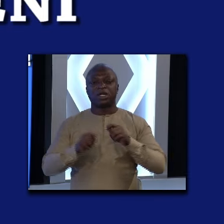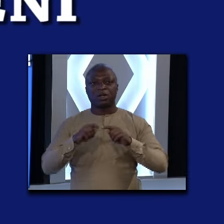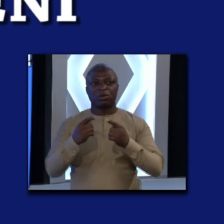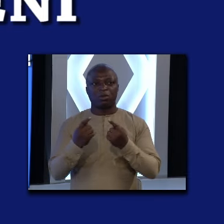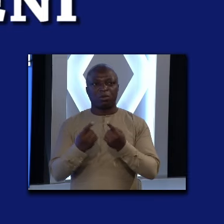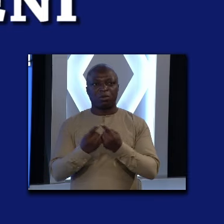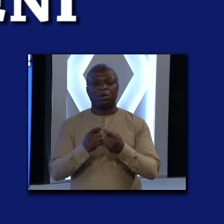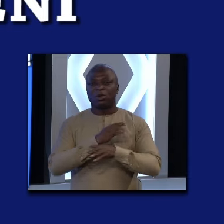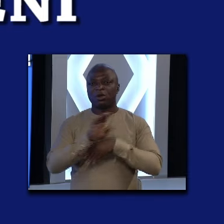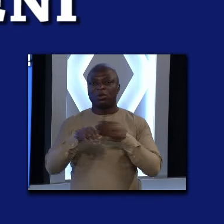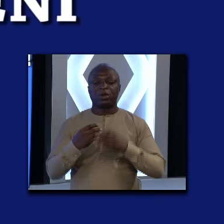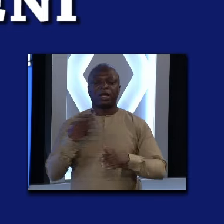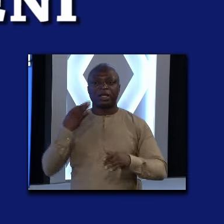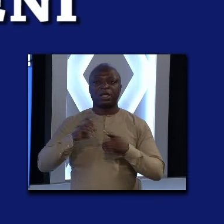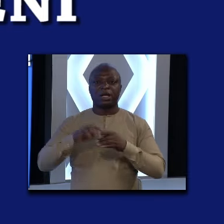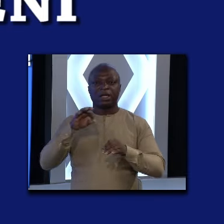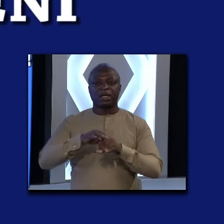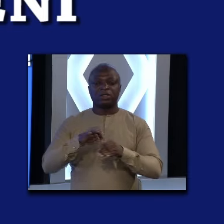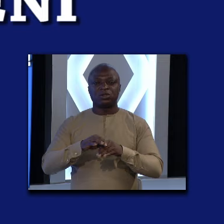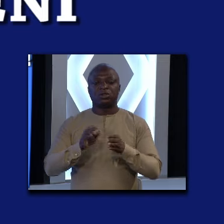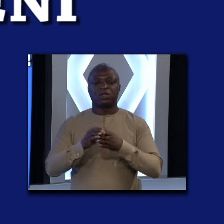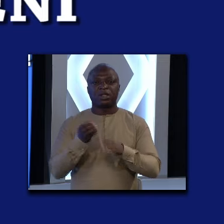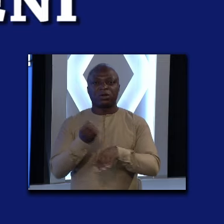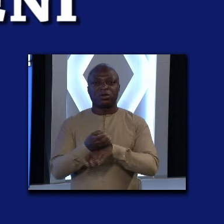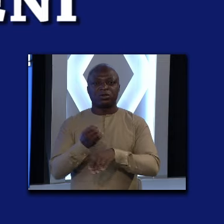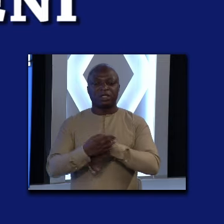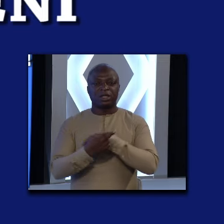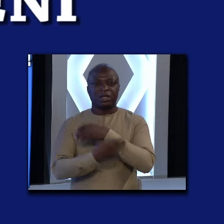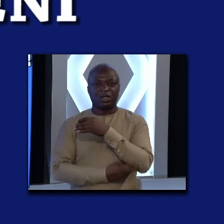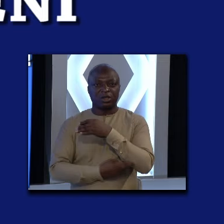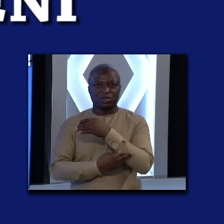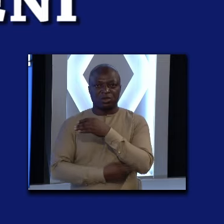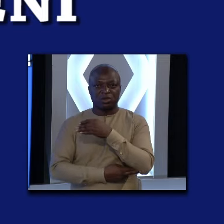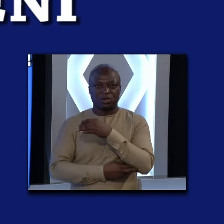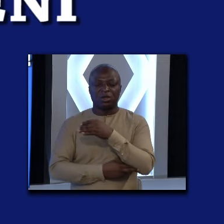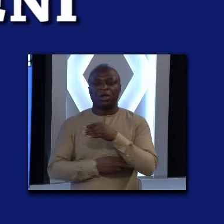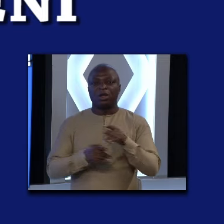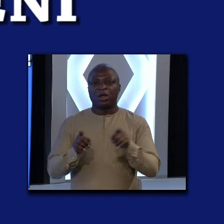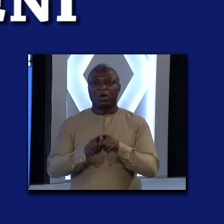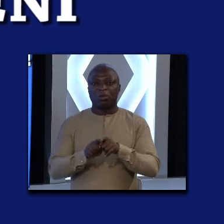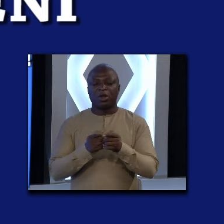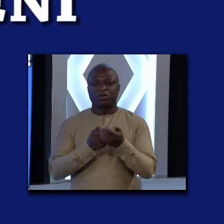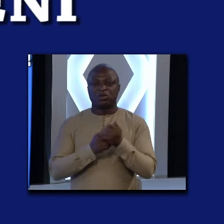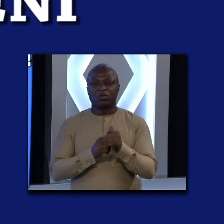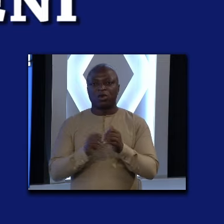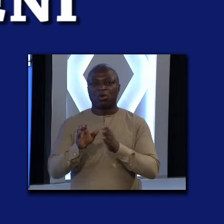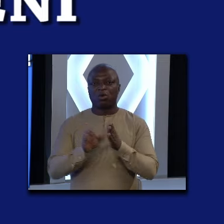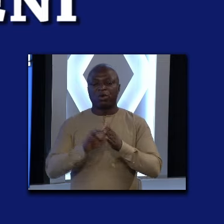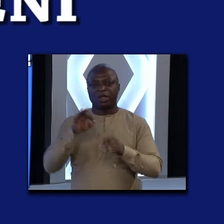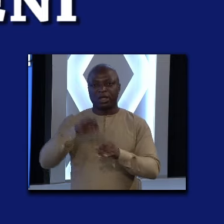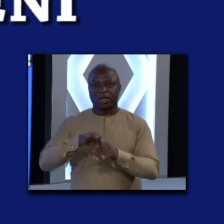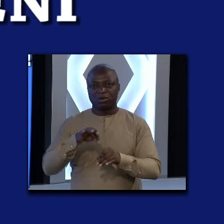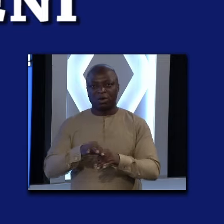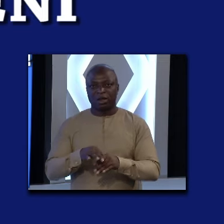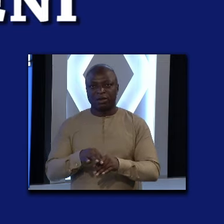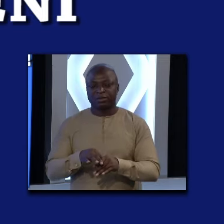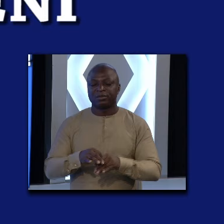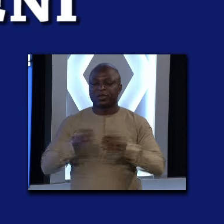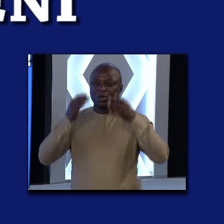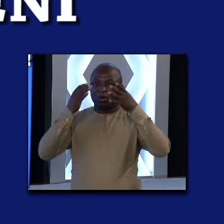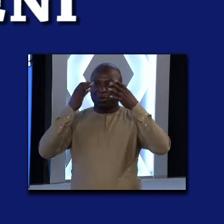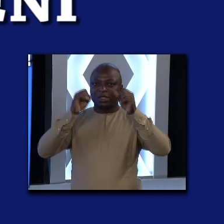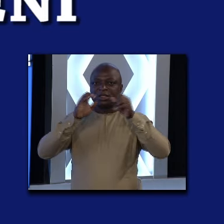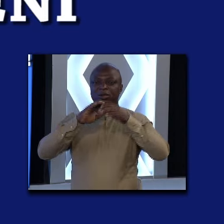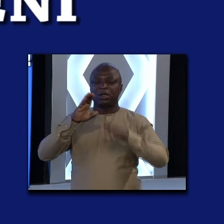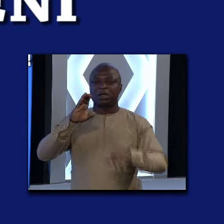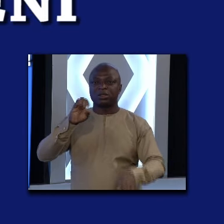pour les candidats à l'élection des conseillers régionaux. Conformément au code électoral, le président de la